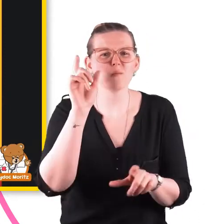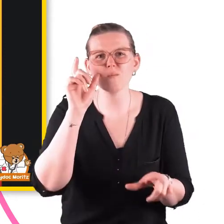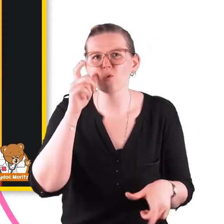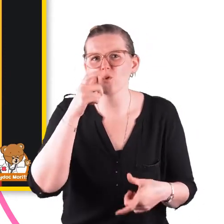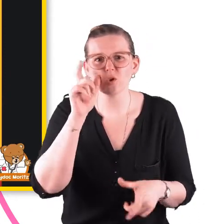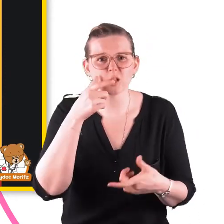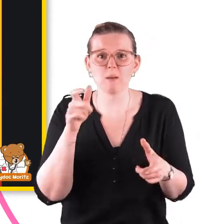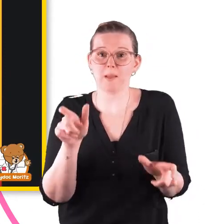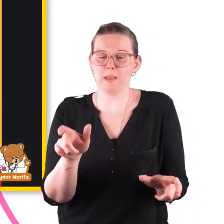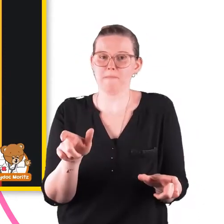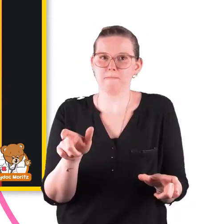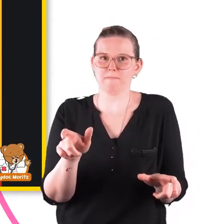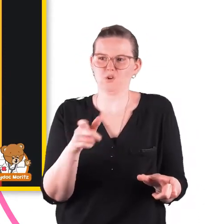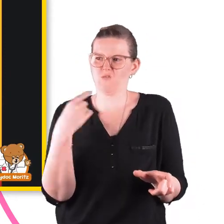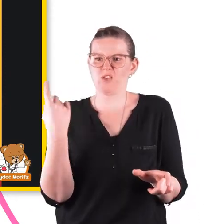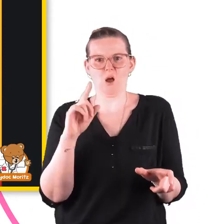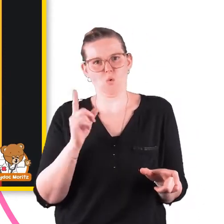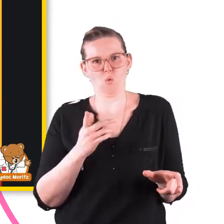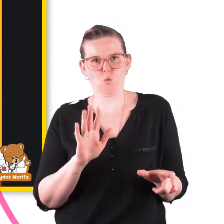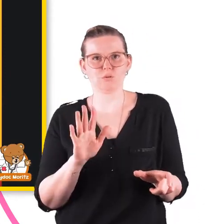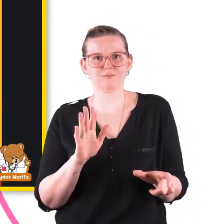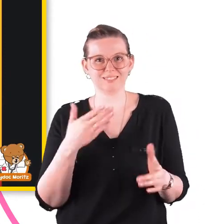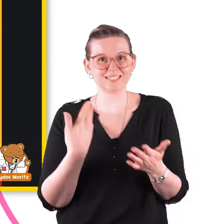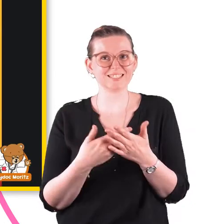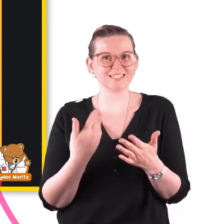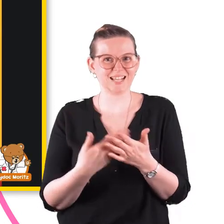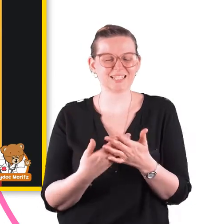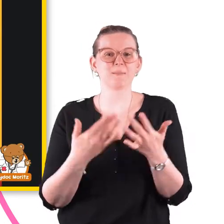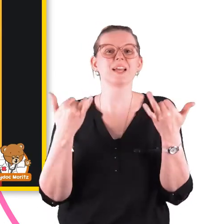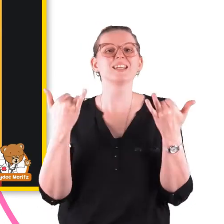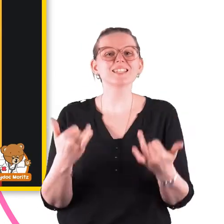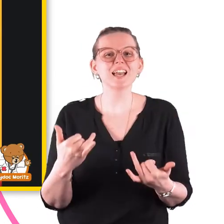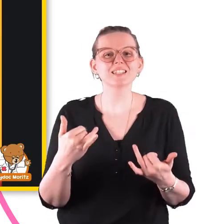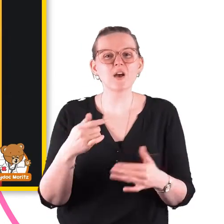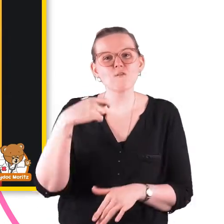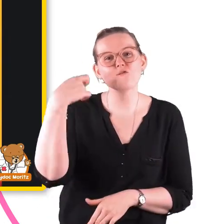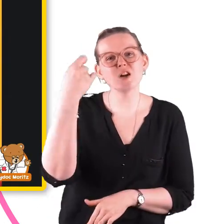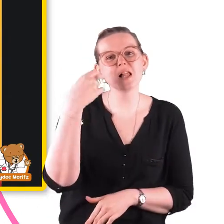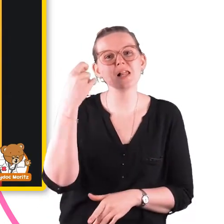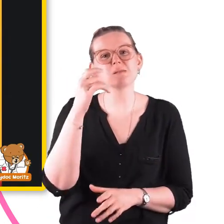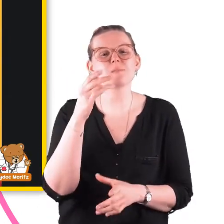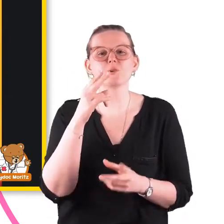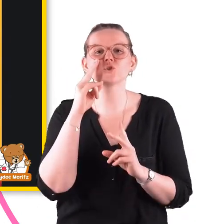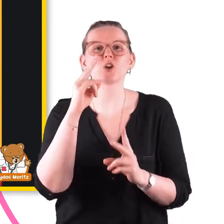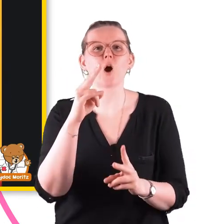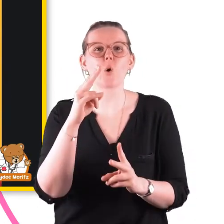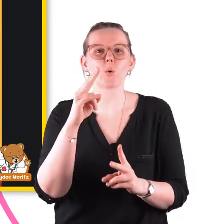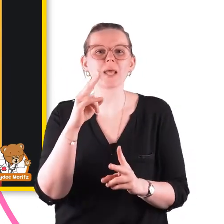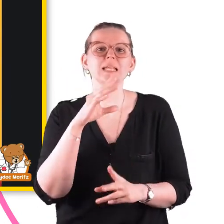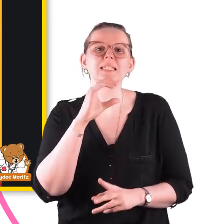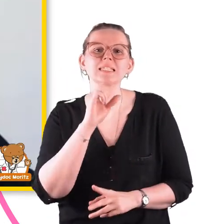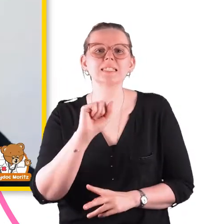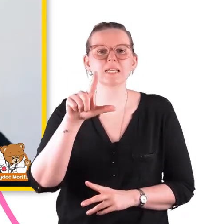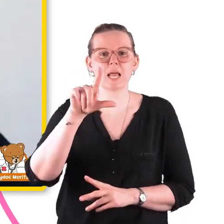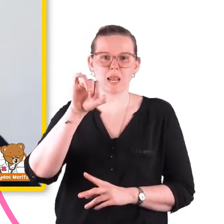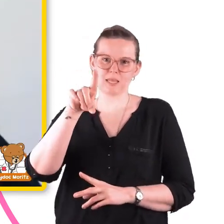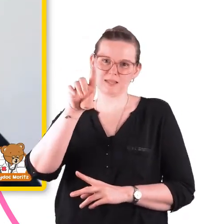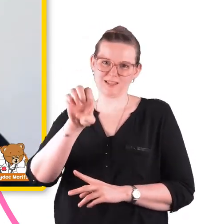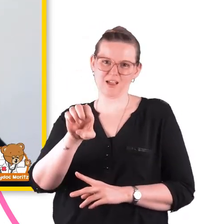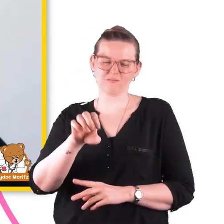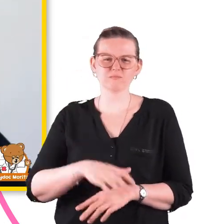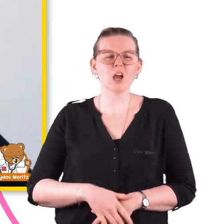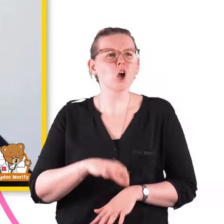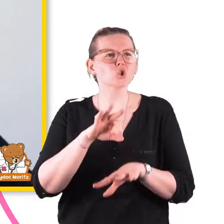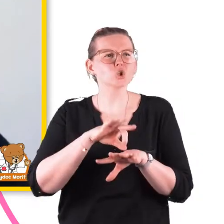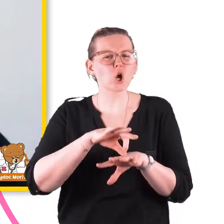werden, oder auch wir. Deshalb schauen wir jetzt einen kleinen Film über die Ziege Linde. Dr. Teddy, sag